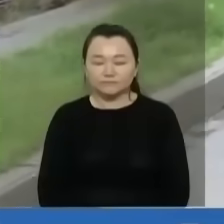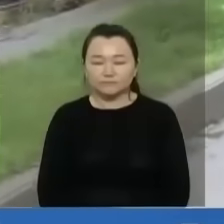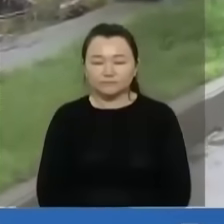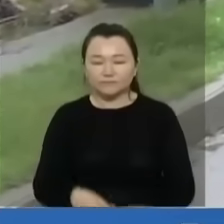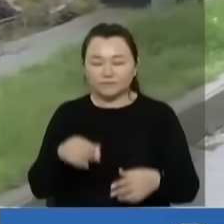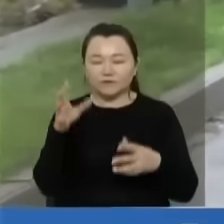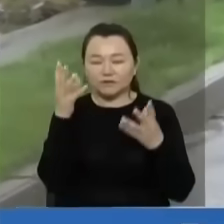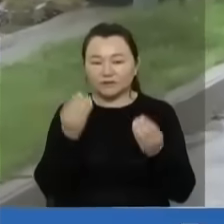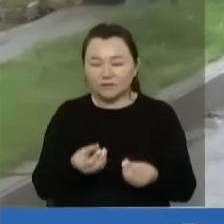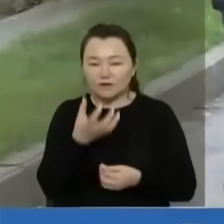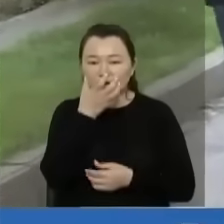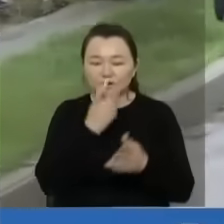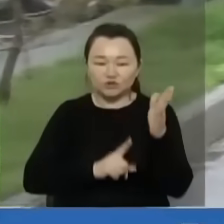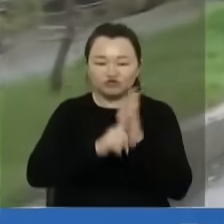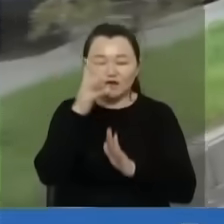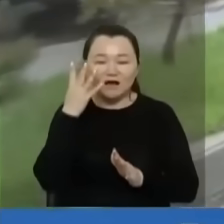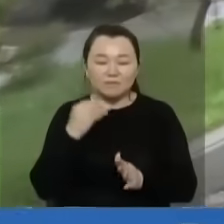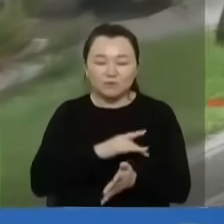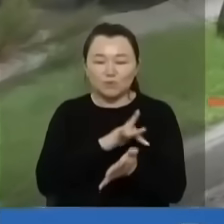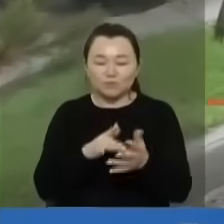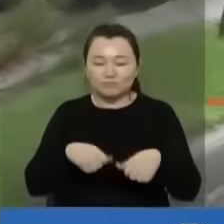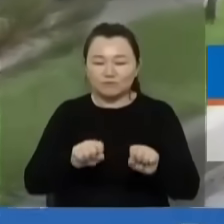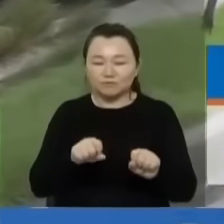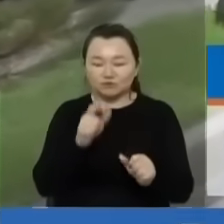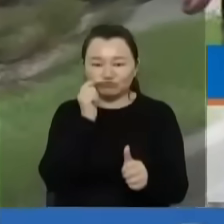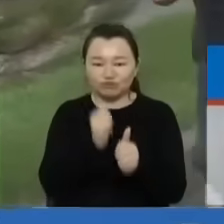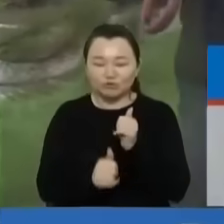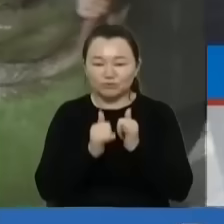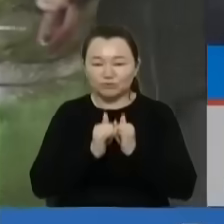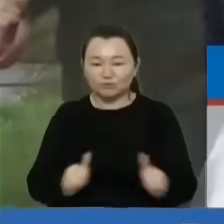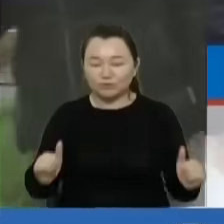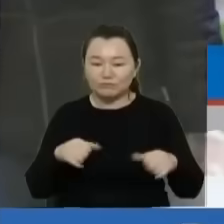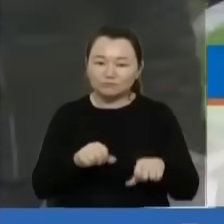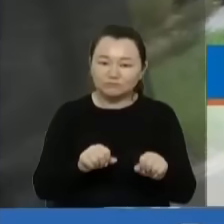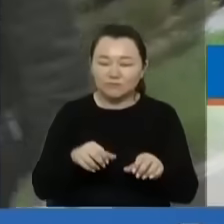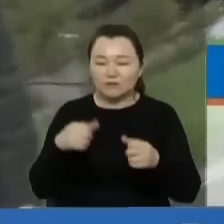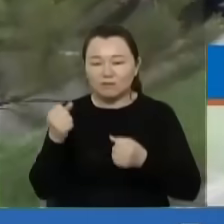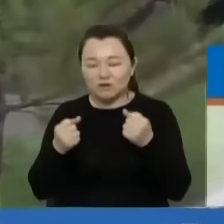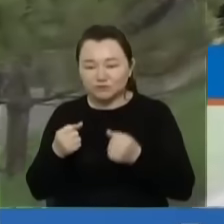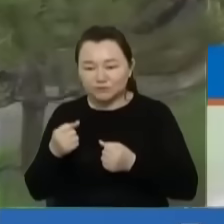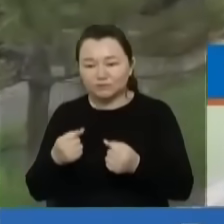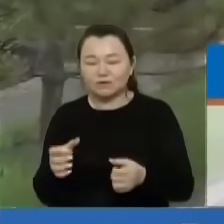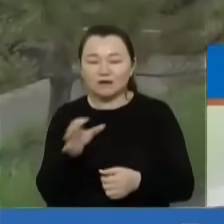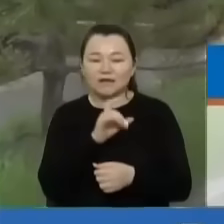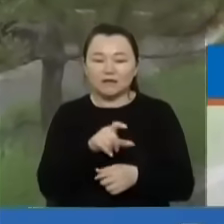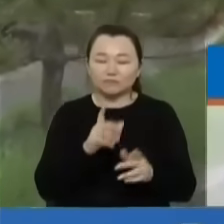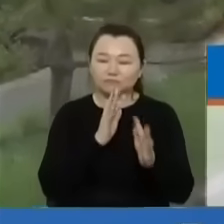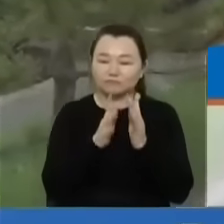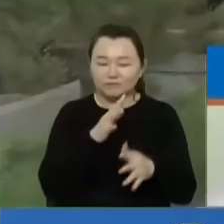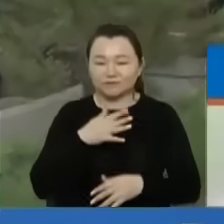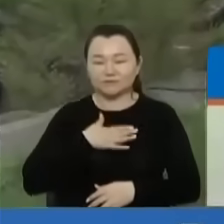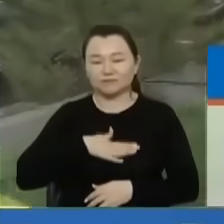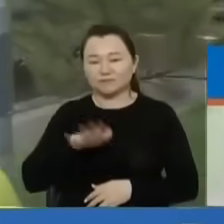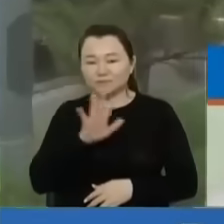Күн жылы қалы бері Алматы көшелерінде мопедтер көбейген. Бұл көрініс көлік жүргізушілері мен қала тұрғындарының көңіліне жат. Өйткені тәулік